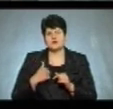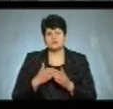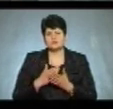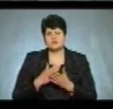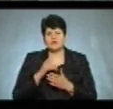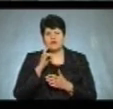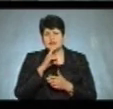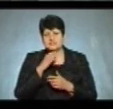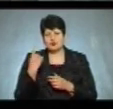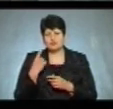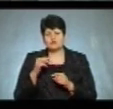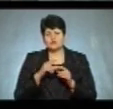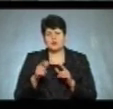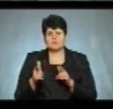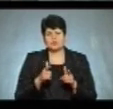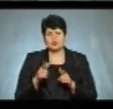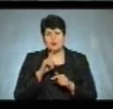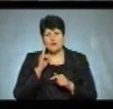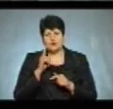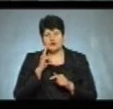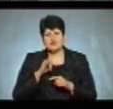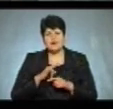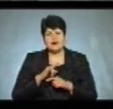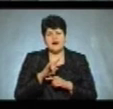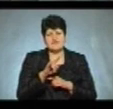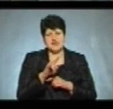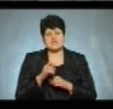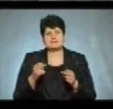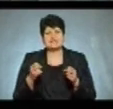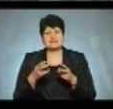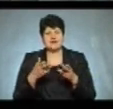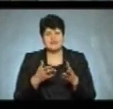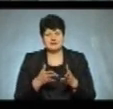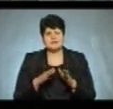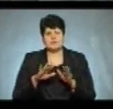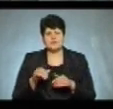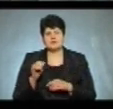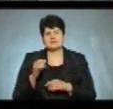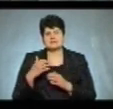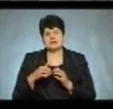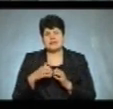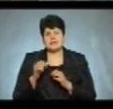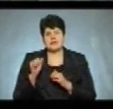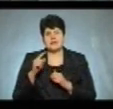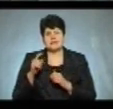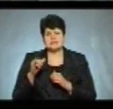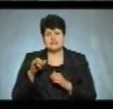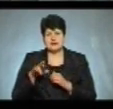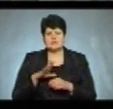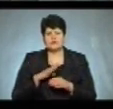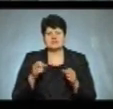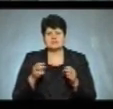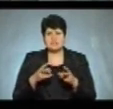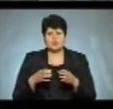у Вінницькій області в школі підготовки молодших авіаспеціалістів, а згодом у Середній Азії, де перебував у спецкоманді з